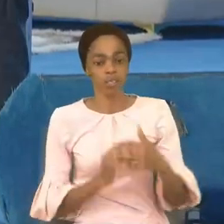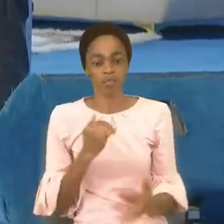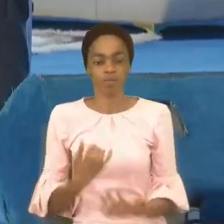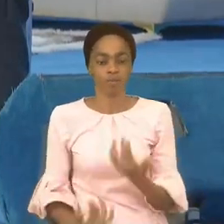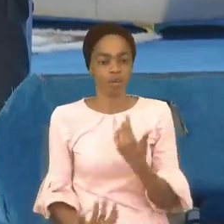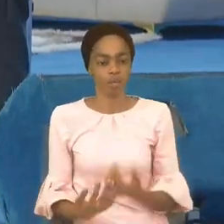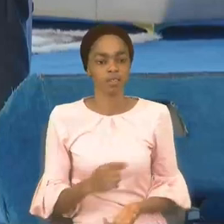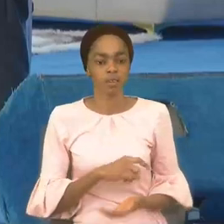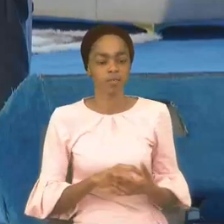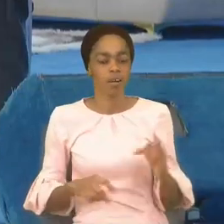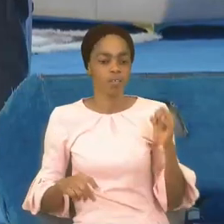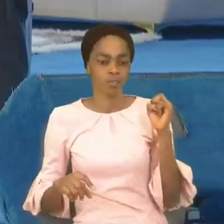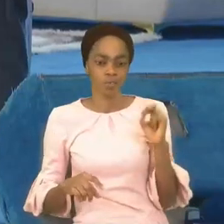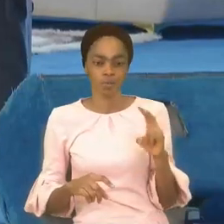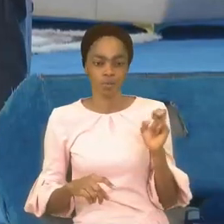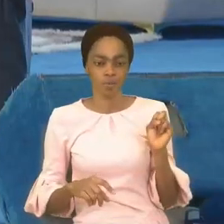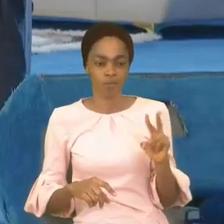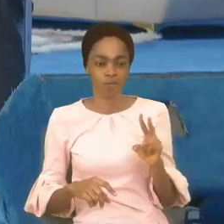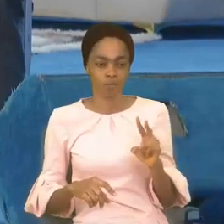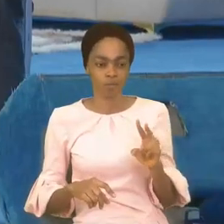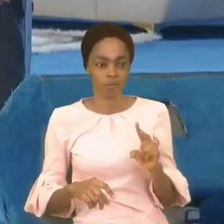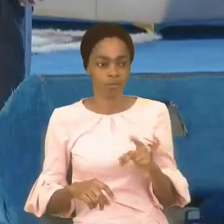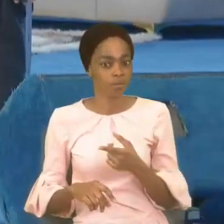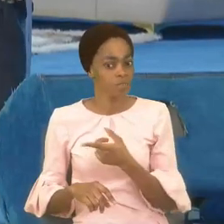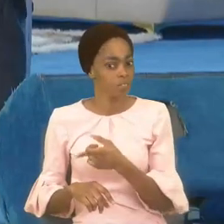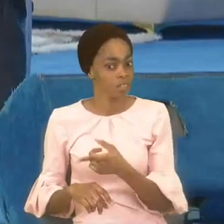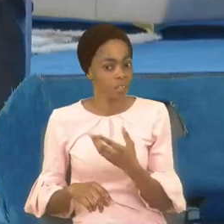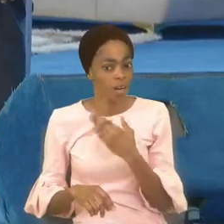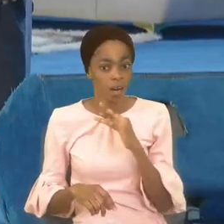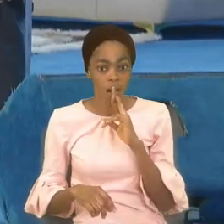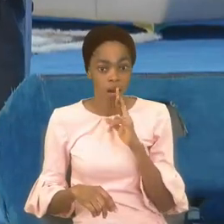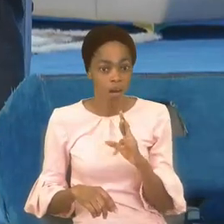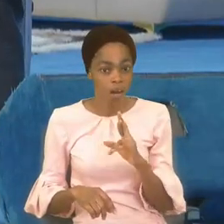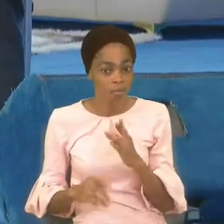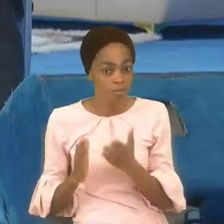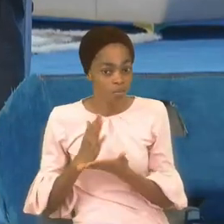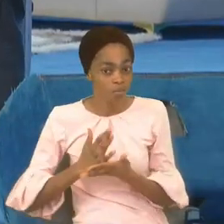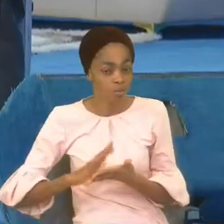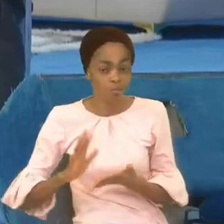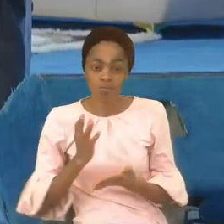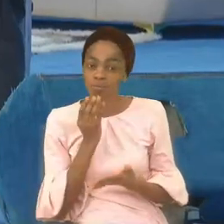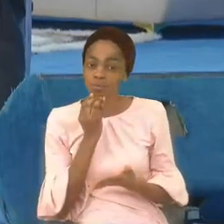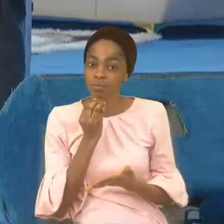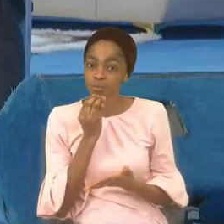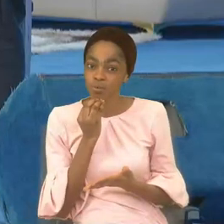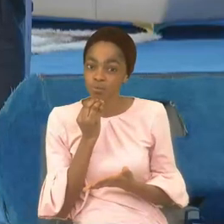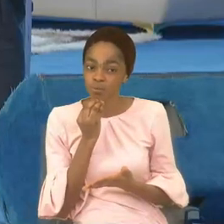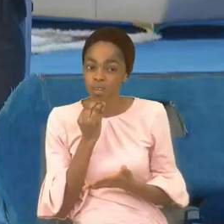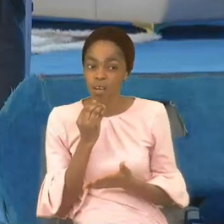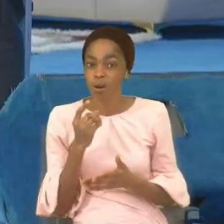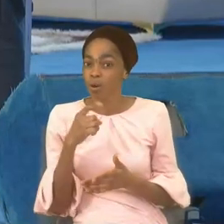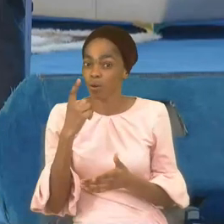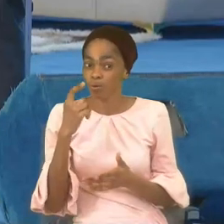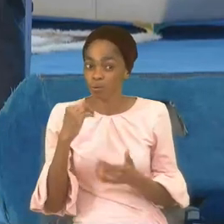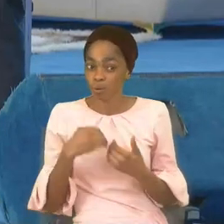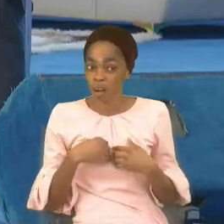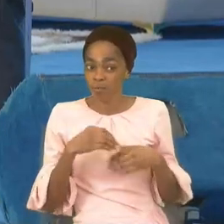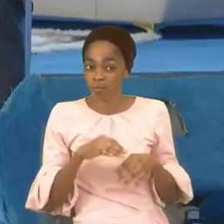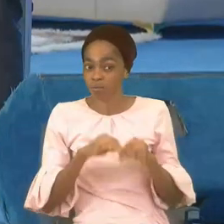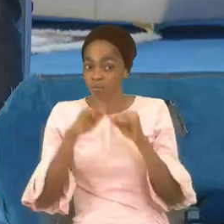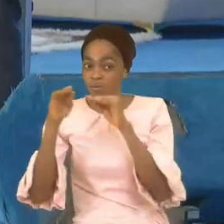Verset 12. Or, il y a des Juifs à qui tu as remis l'intendance